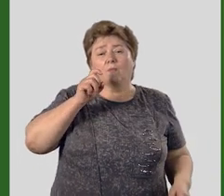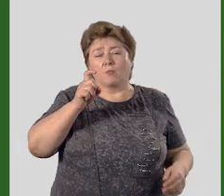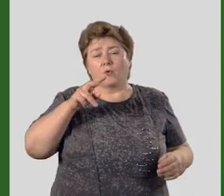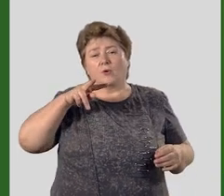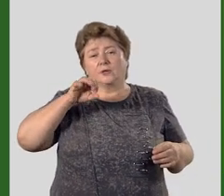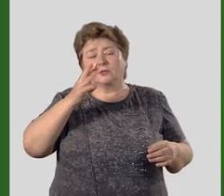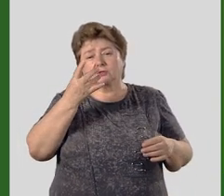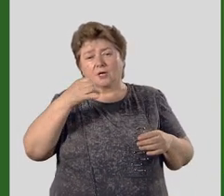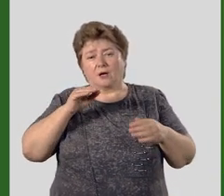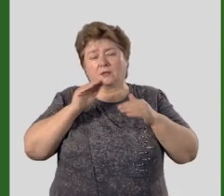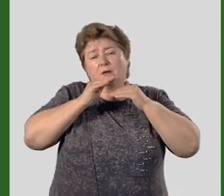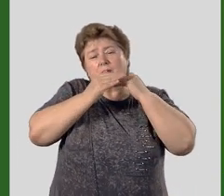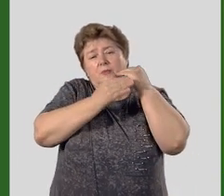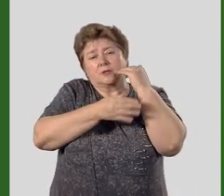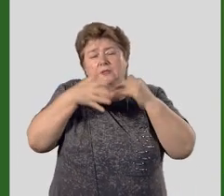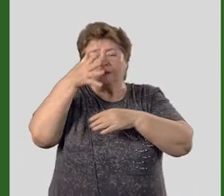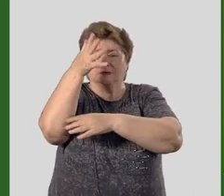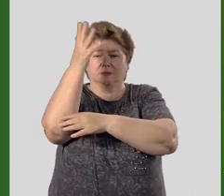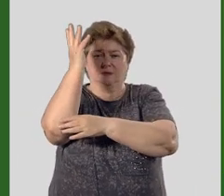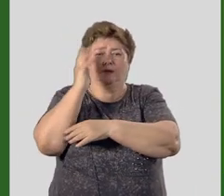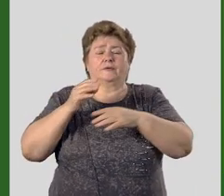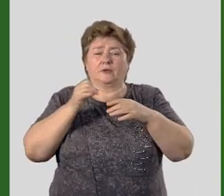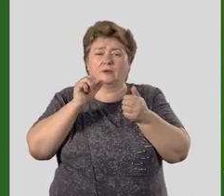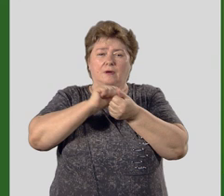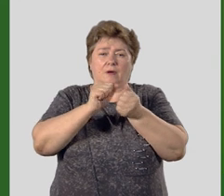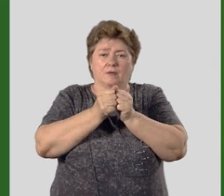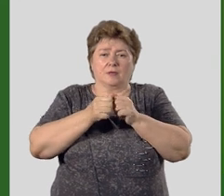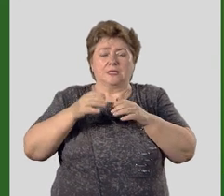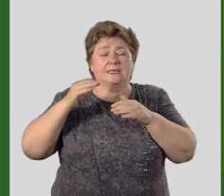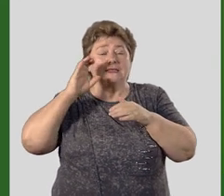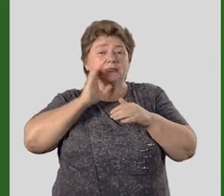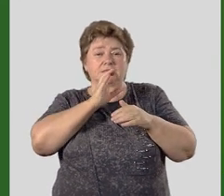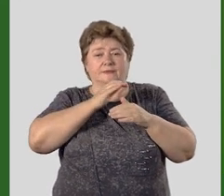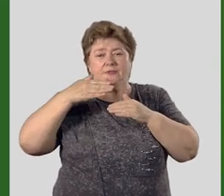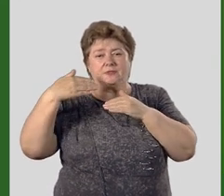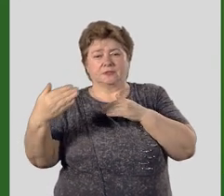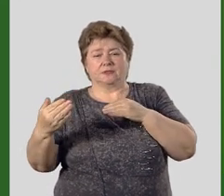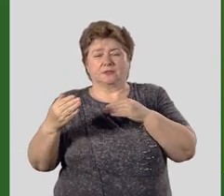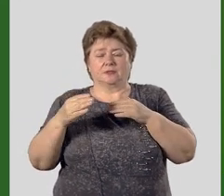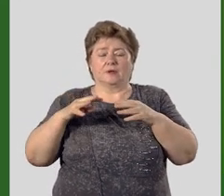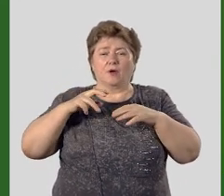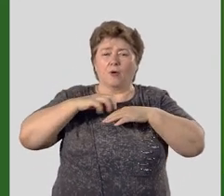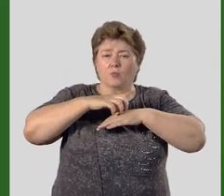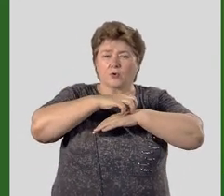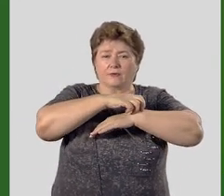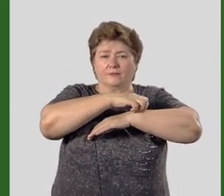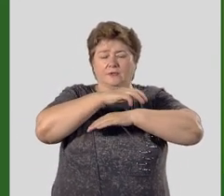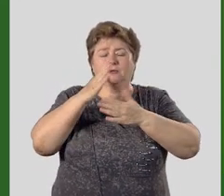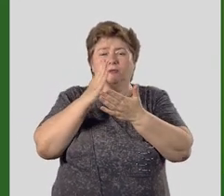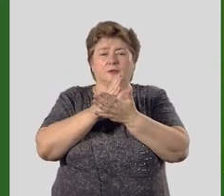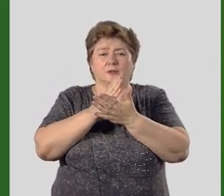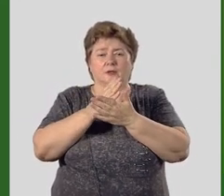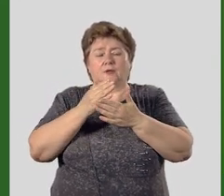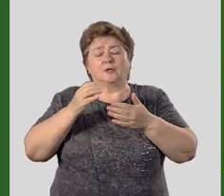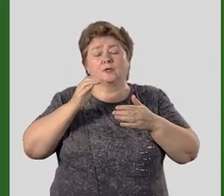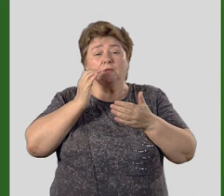и лишайник покрывают стволы деревьев и камни с северной стороны. Муравейники